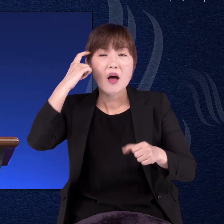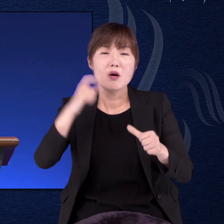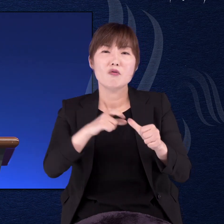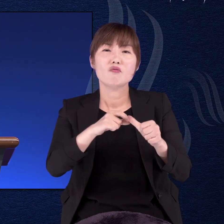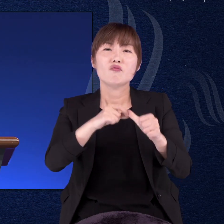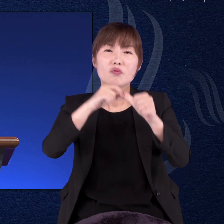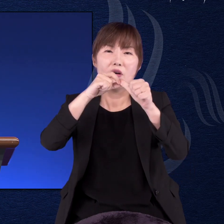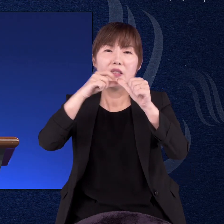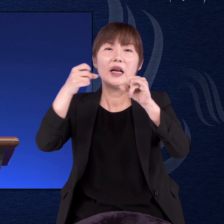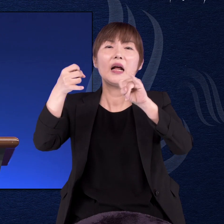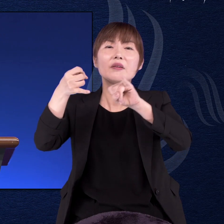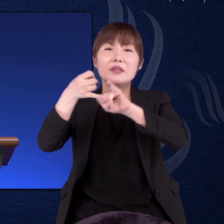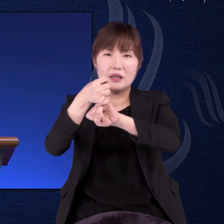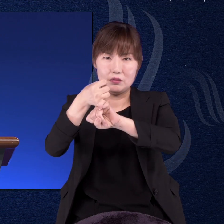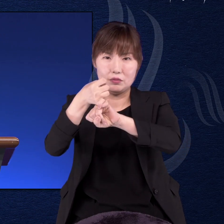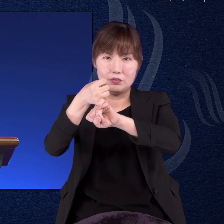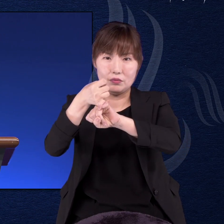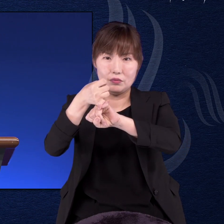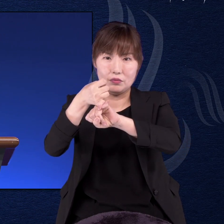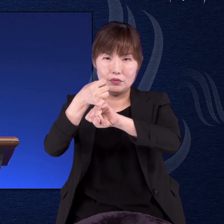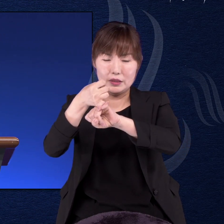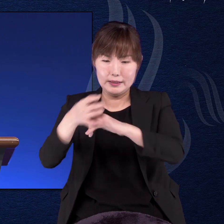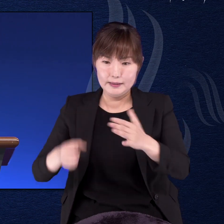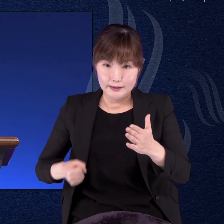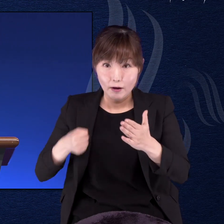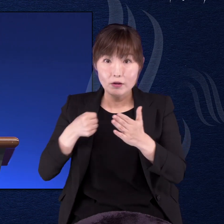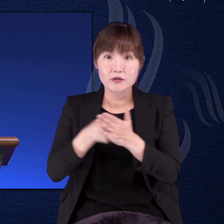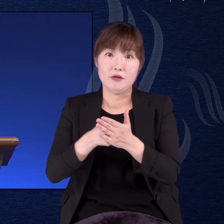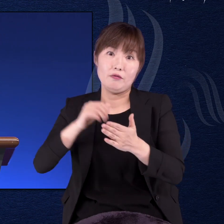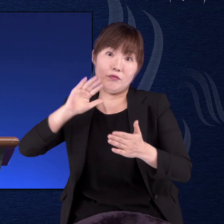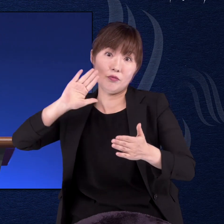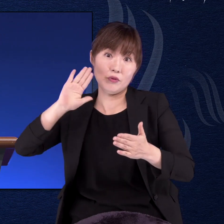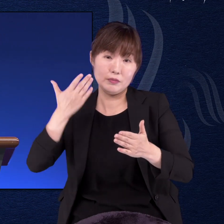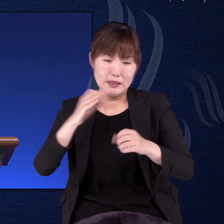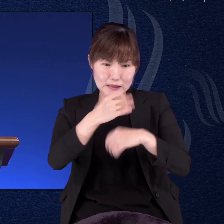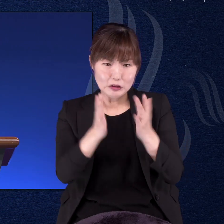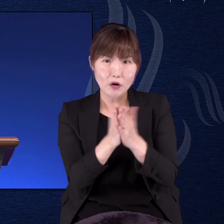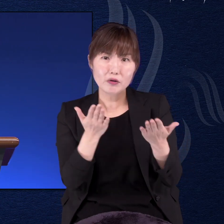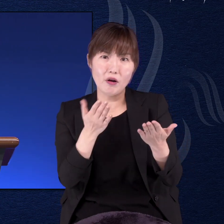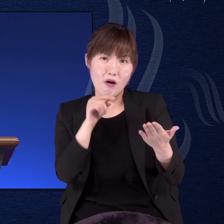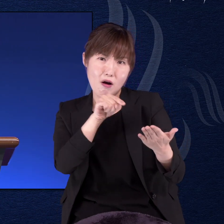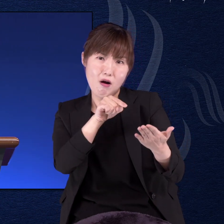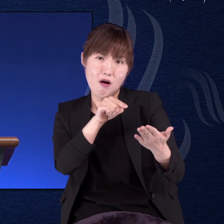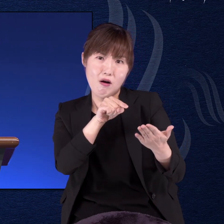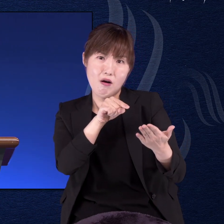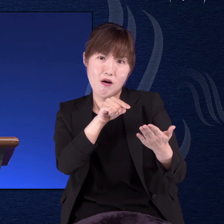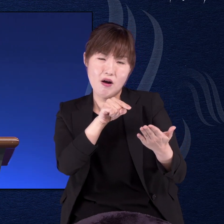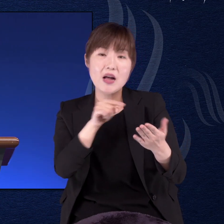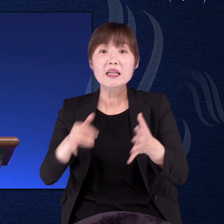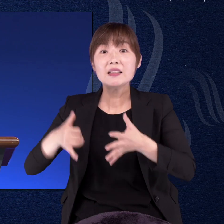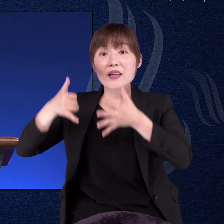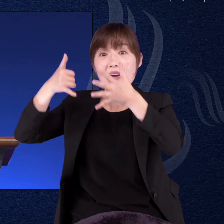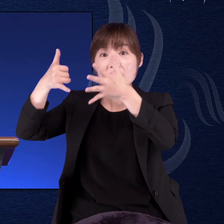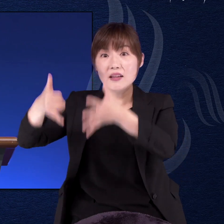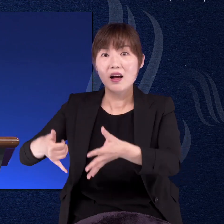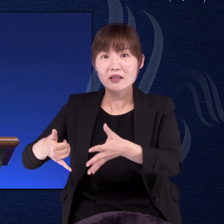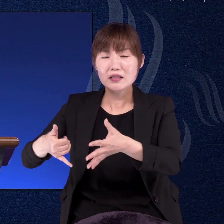정해져 있기 때문이죠. 오래 걸리고 세상은 이해 못한다 하더라도